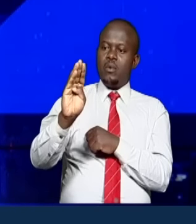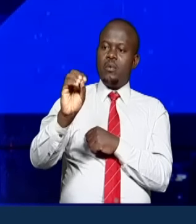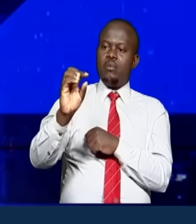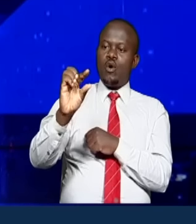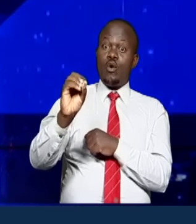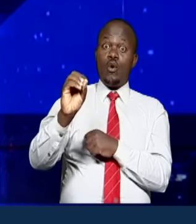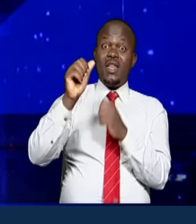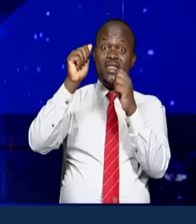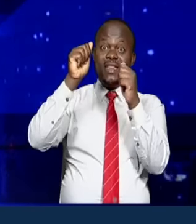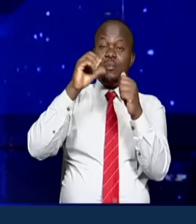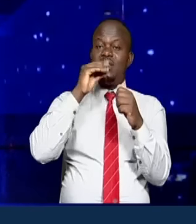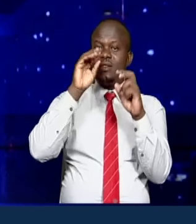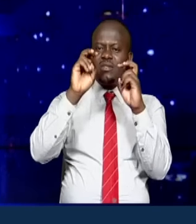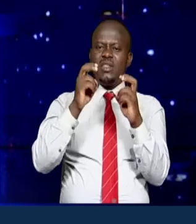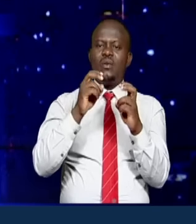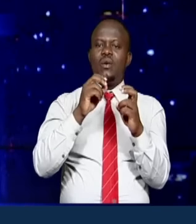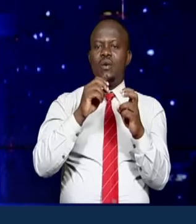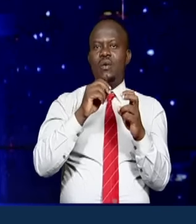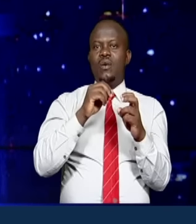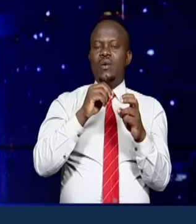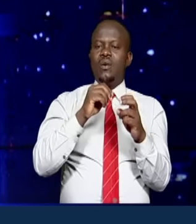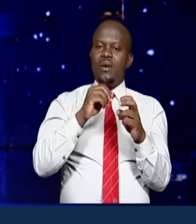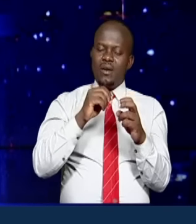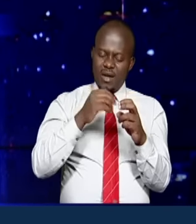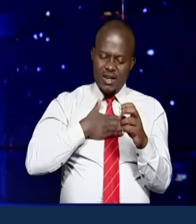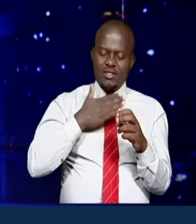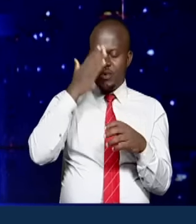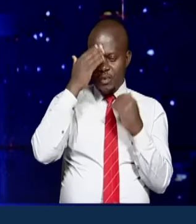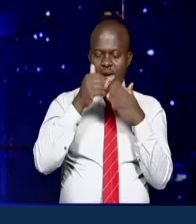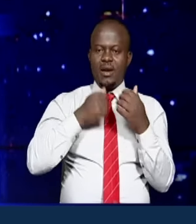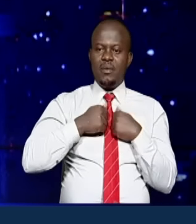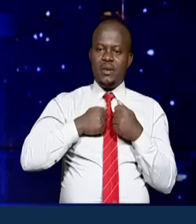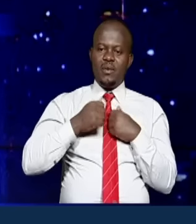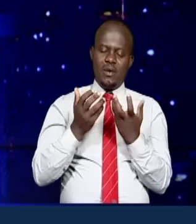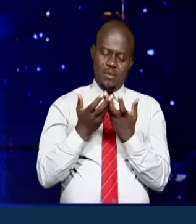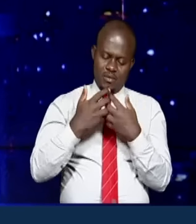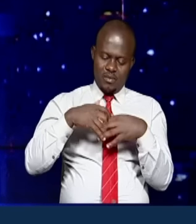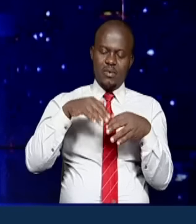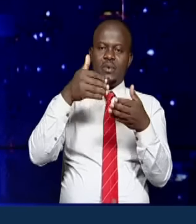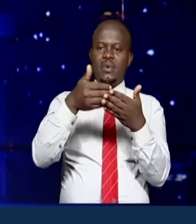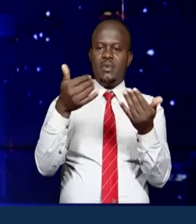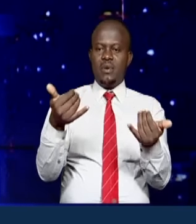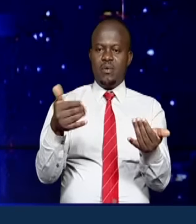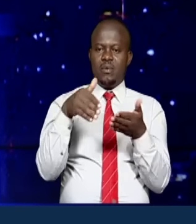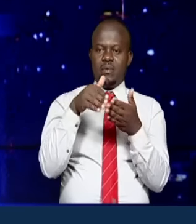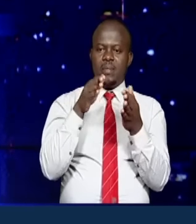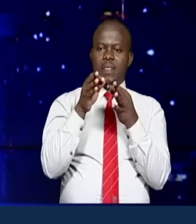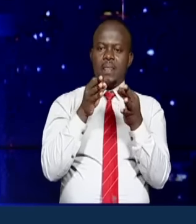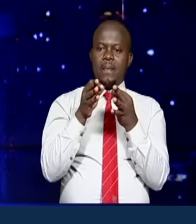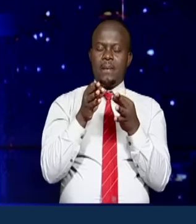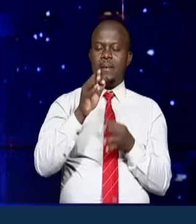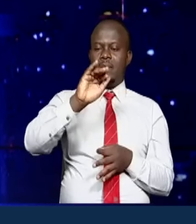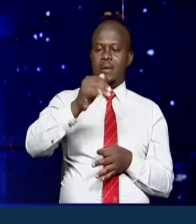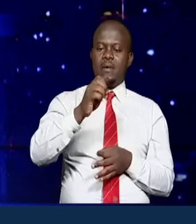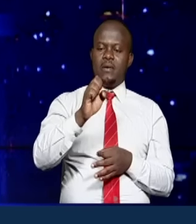rero yavuze ko aticuza kuba abanyarwanda bunze umwe kugeza ubu mugenzi wacu Jean Claude Mutuyeyezu ari kumwe na